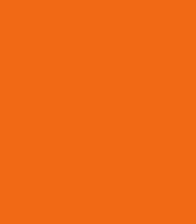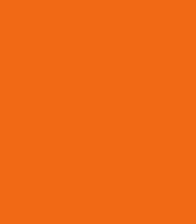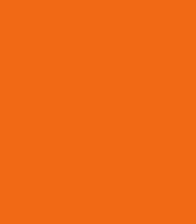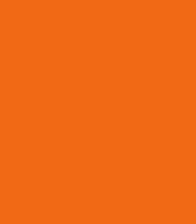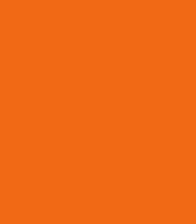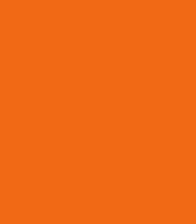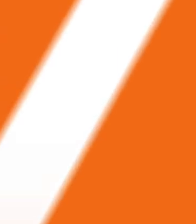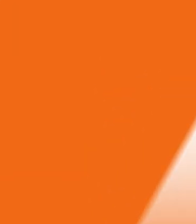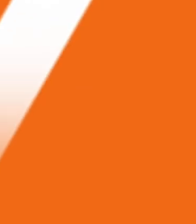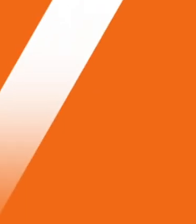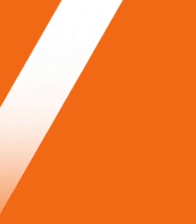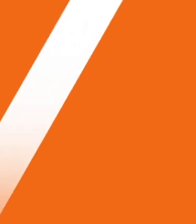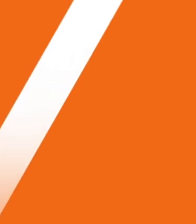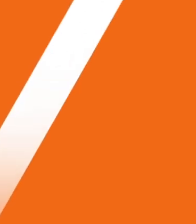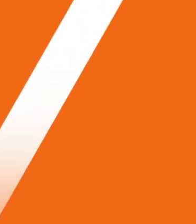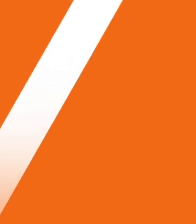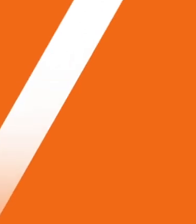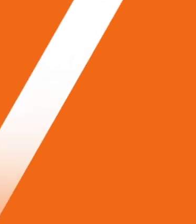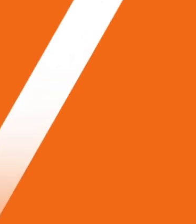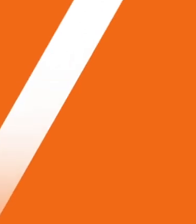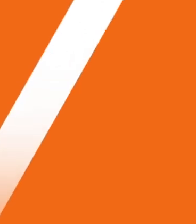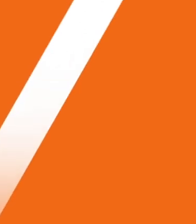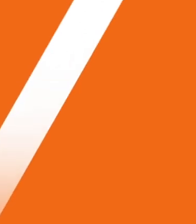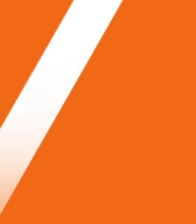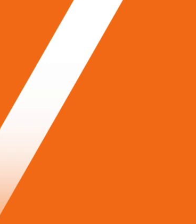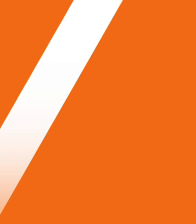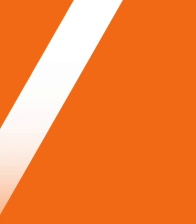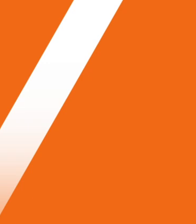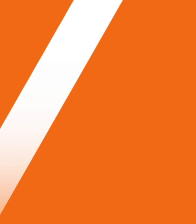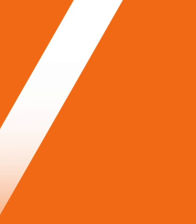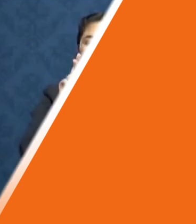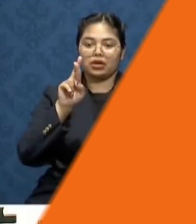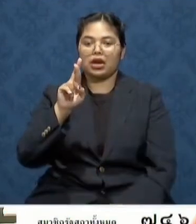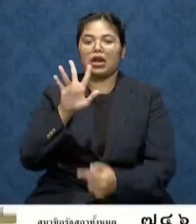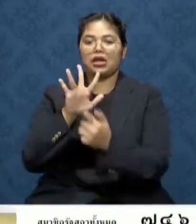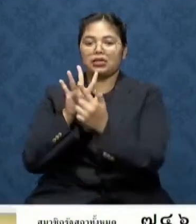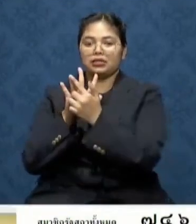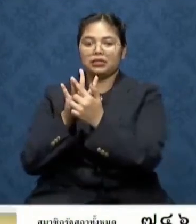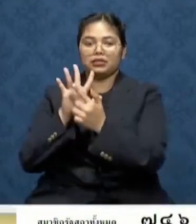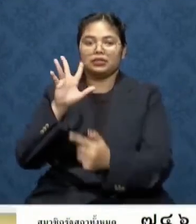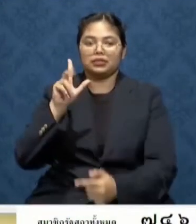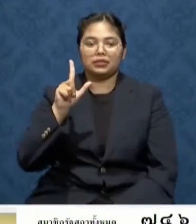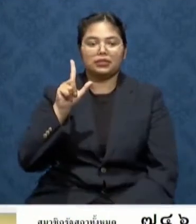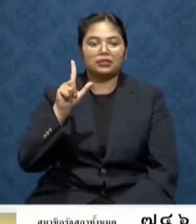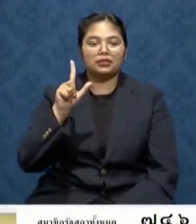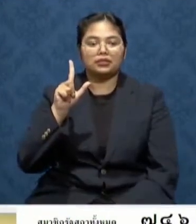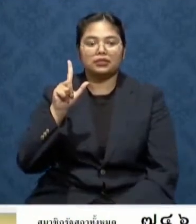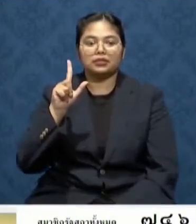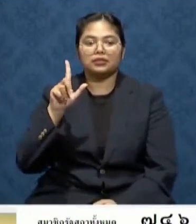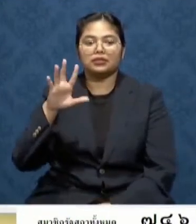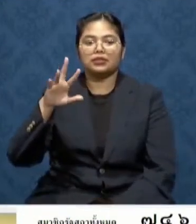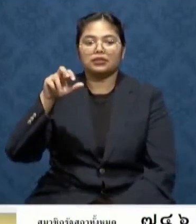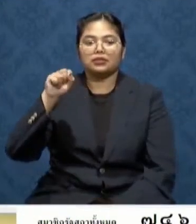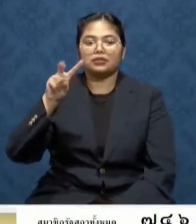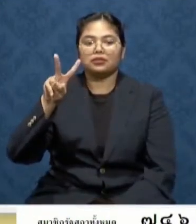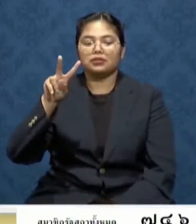กราบเรีนทานปทานสพาที่ขรบผม สุระเชฎ ประวนฝวุย์ผู้แทนรศดรแบบเป็ชีย ใชื่อ พักก้